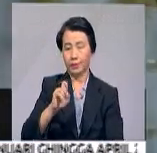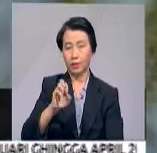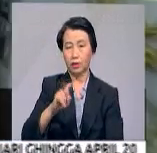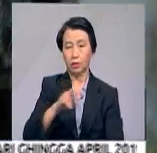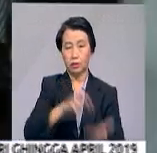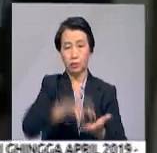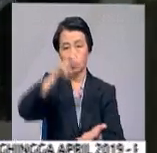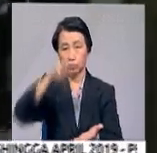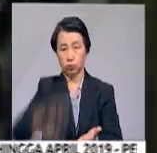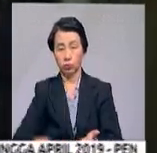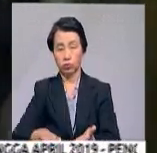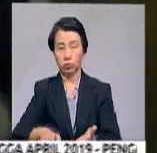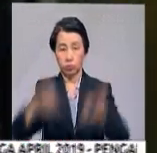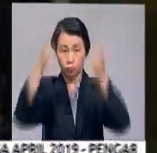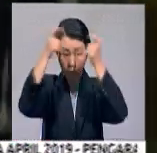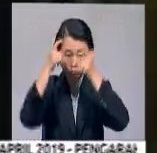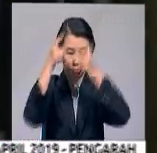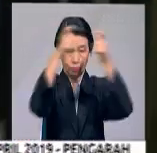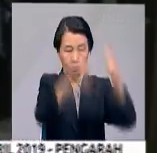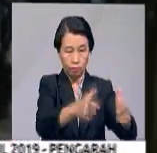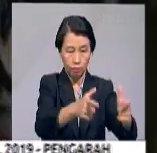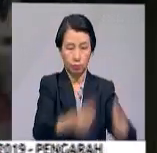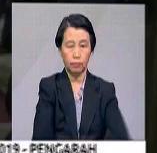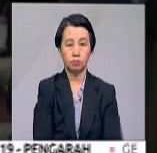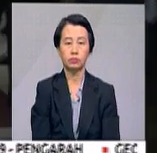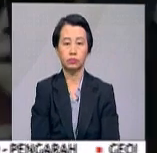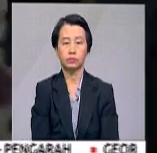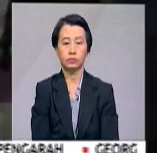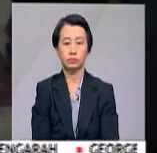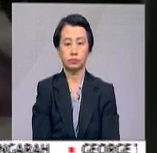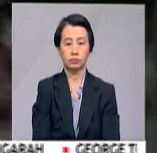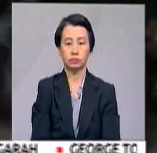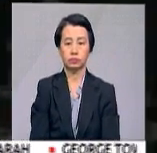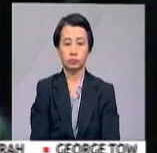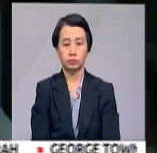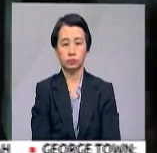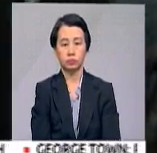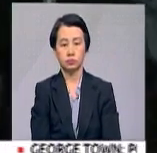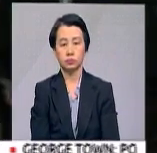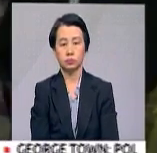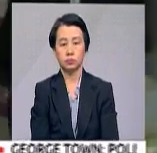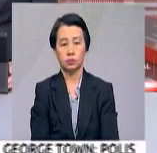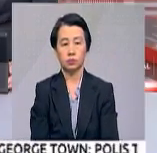turun tahta. Syazwan Naim Nur Razmi, Tokyo, RTM.